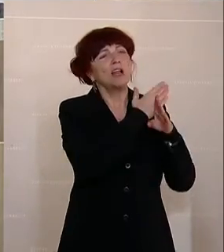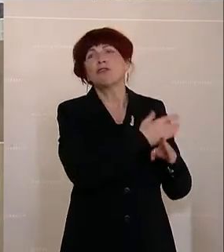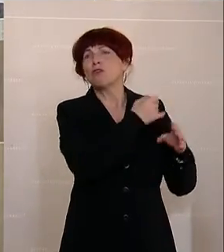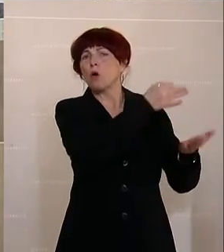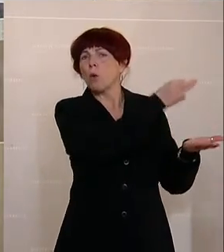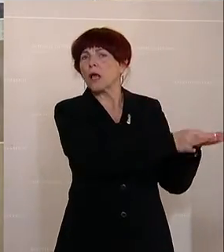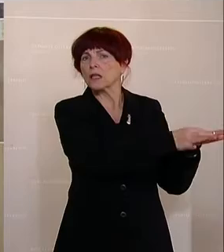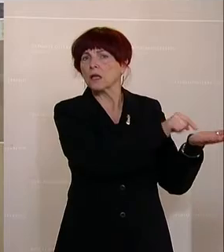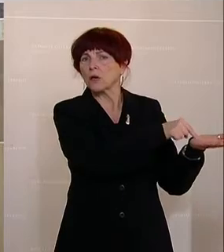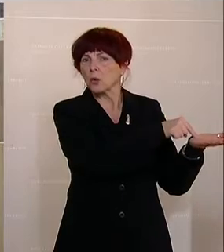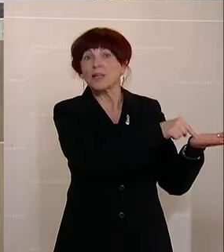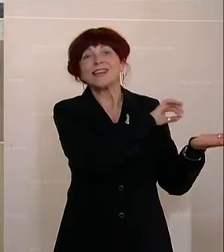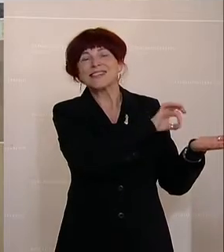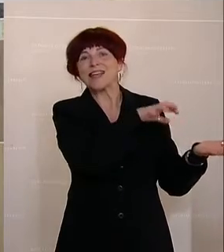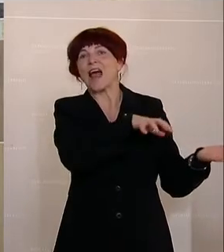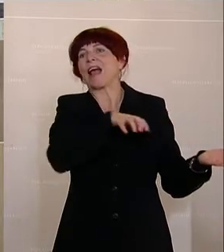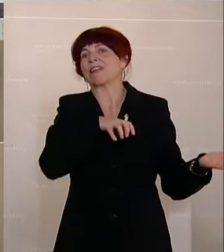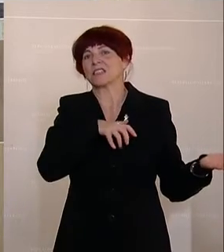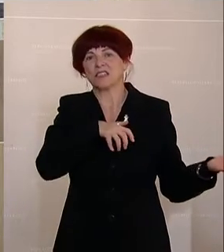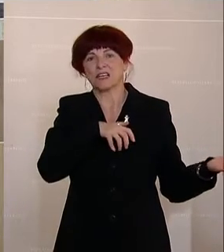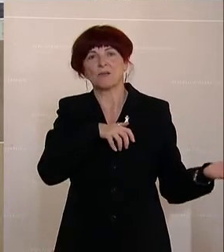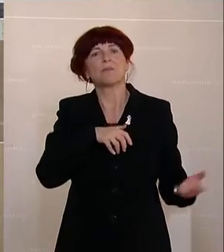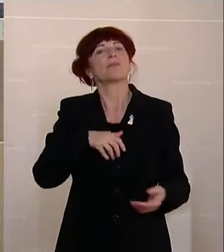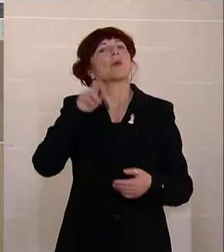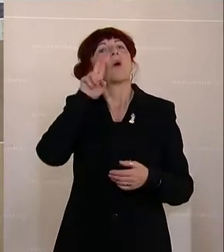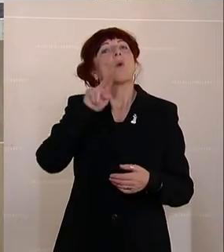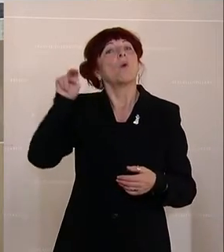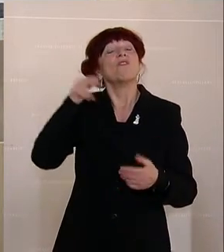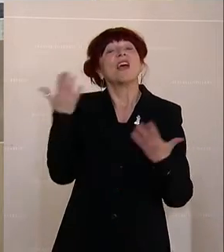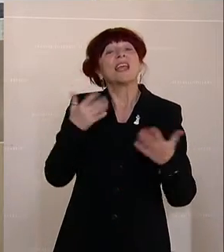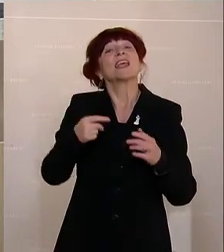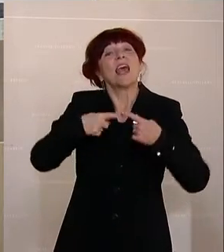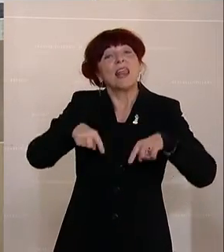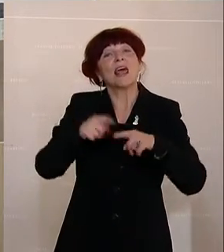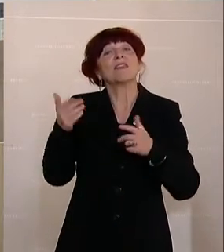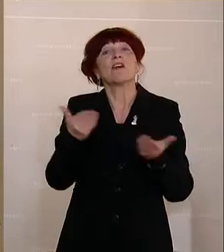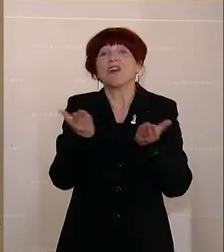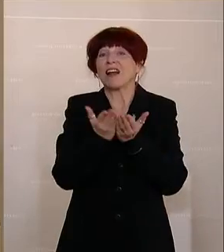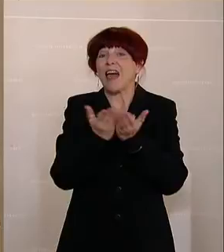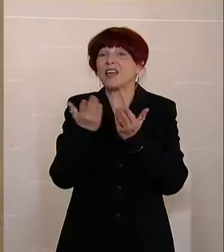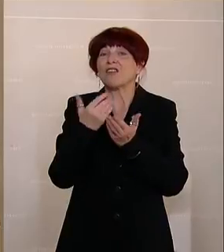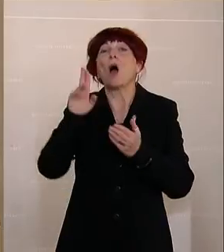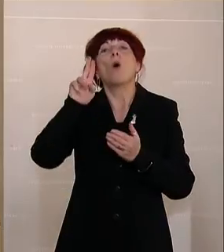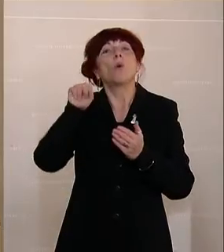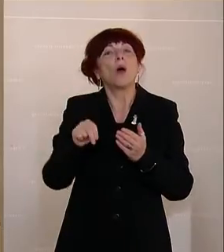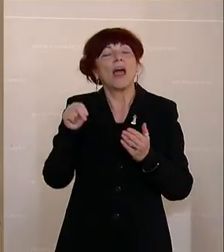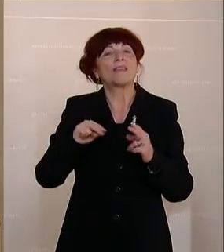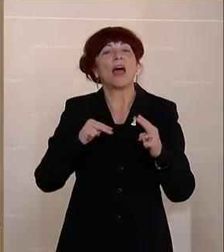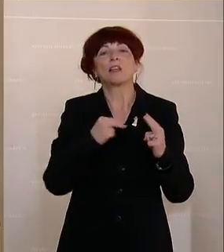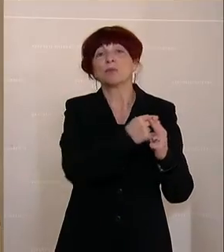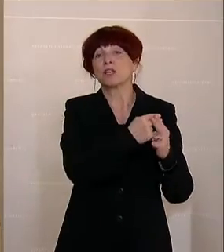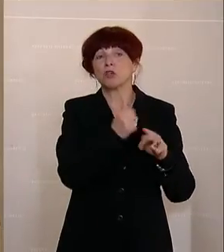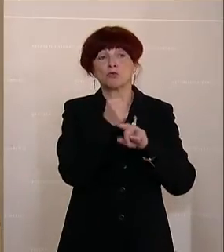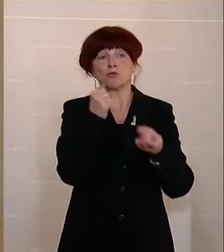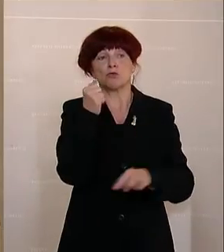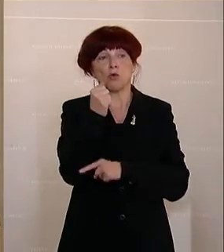Sie, welche Länder wie viel in den UN Adaptation Fund eingezahlt haben in den letzten 10 Jahren. Sie sehen hier Österreich im